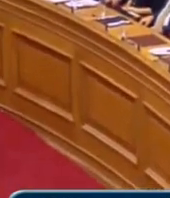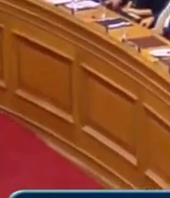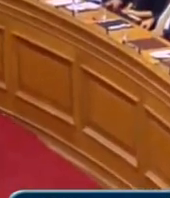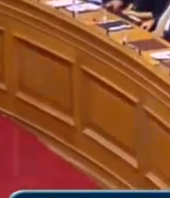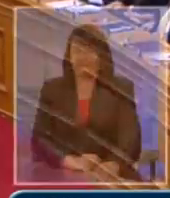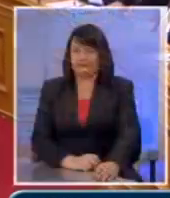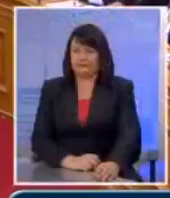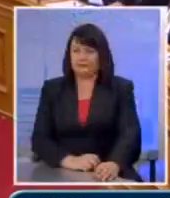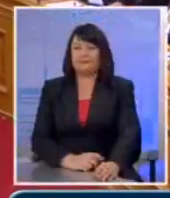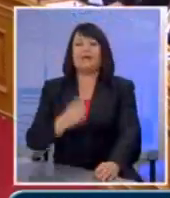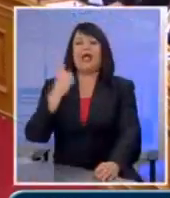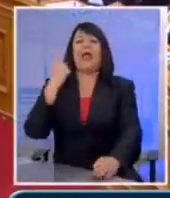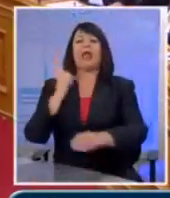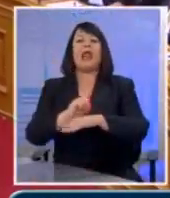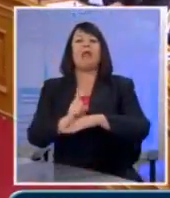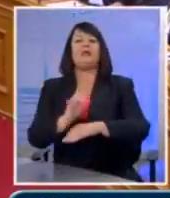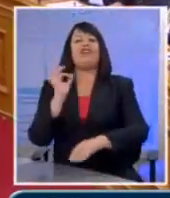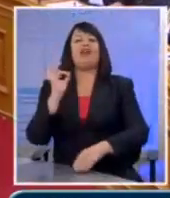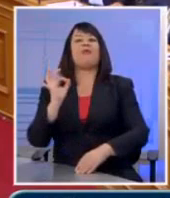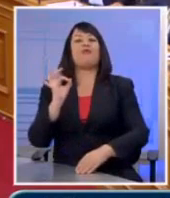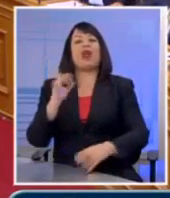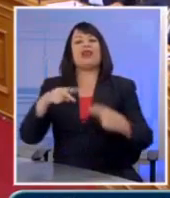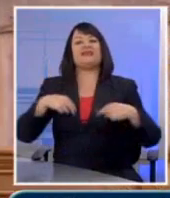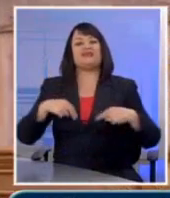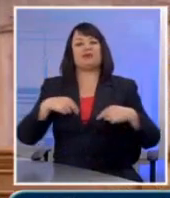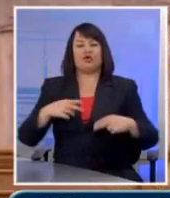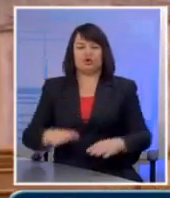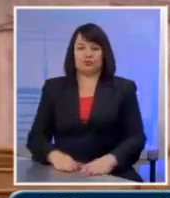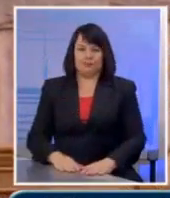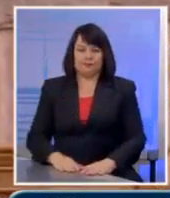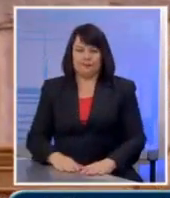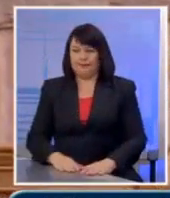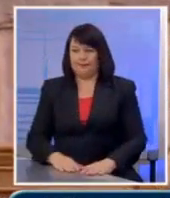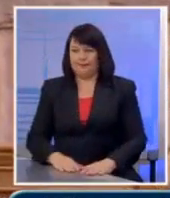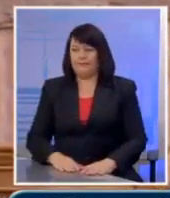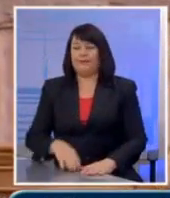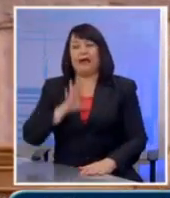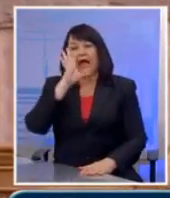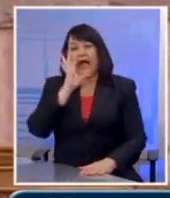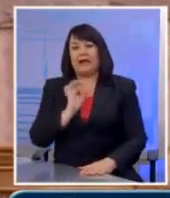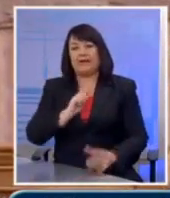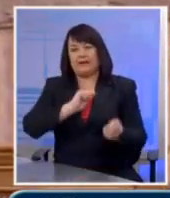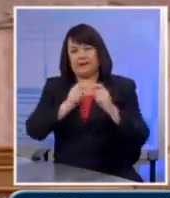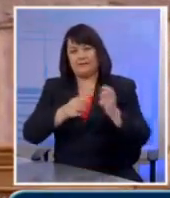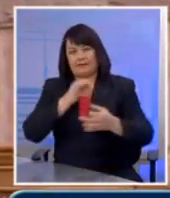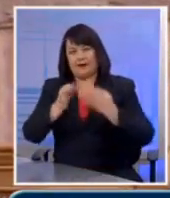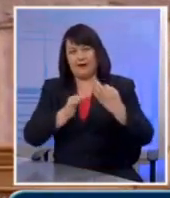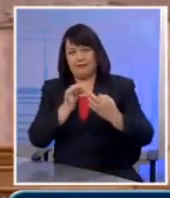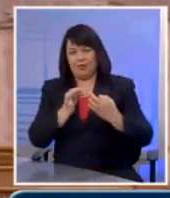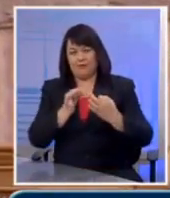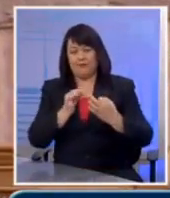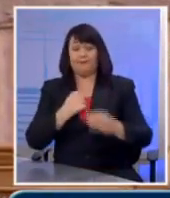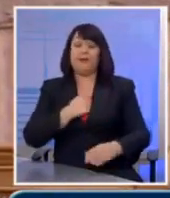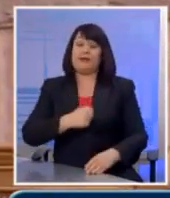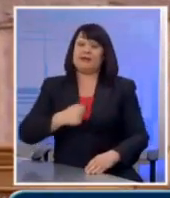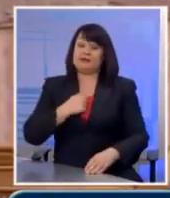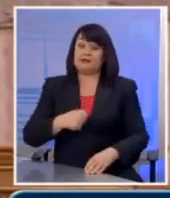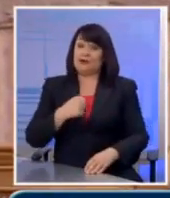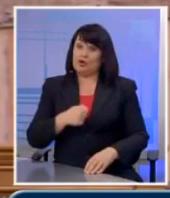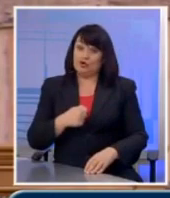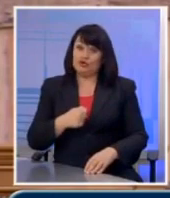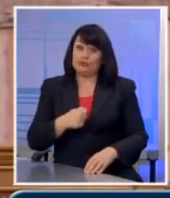κύριοι συνάδελφοι, παίρνω το λόγο για να αποκαταστήσω την αλήθεια, την οποία αλήθεια δυστυχώς